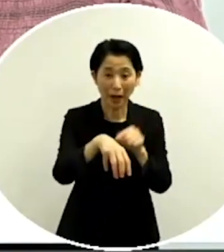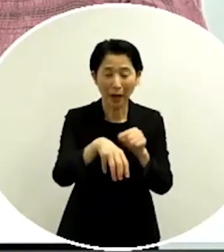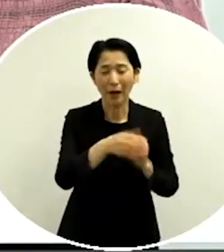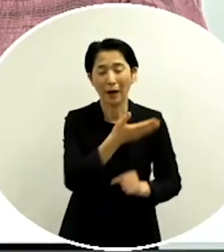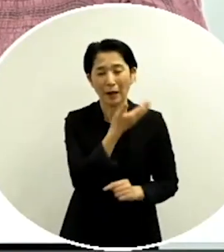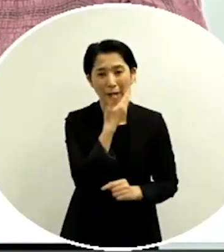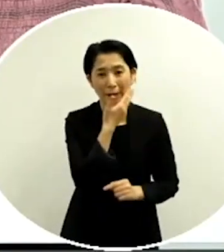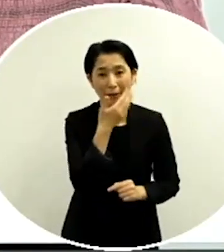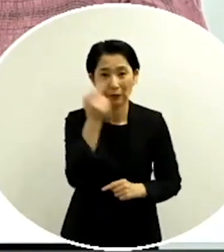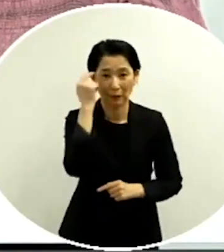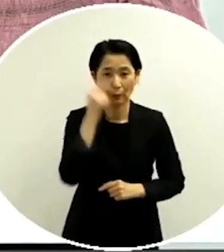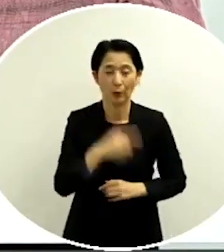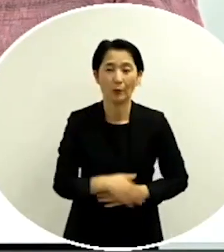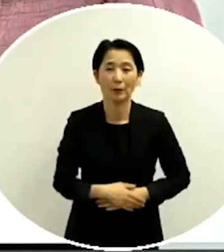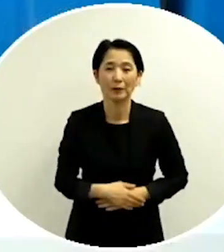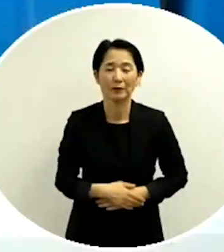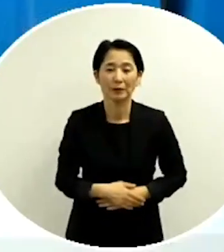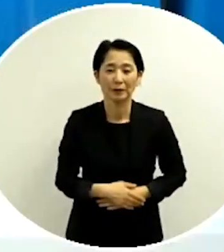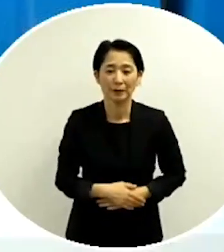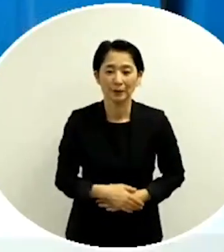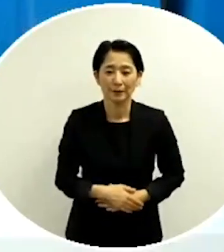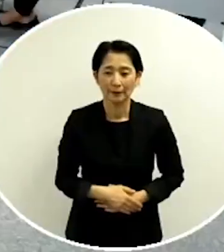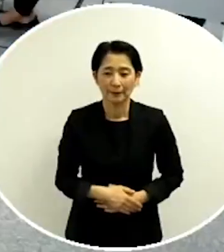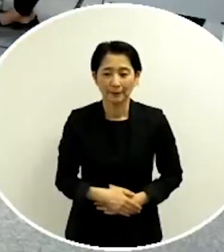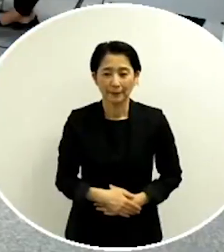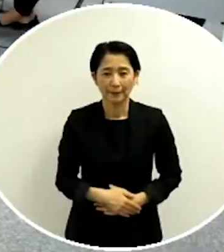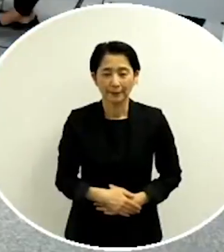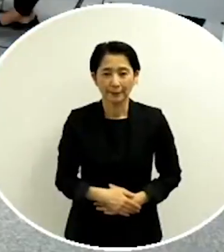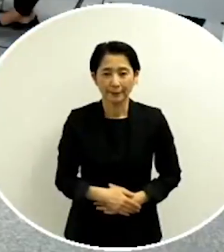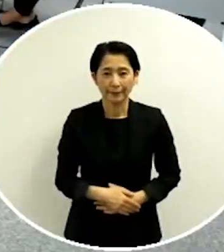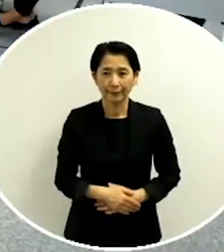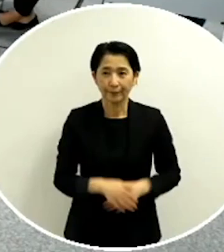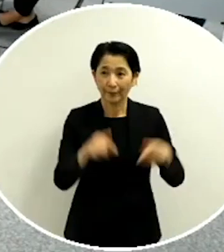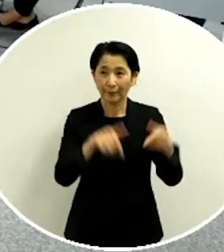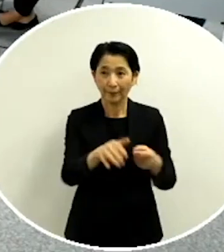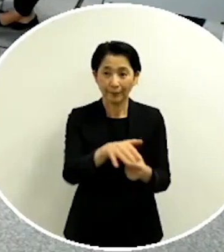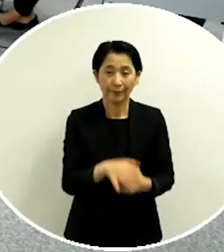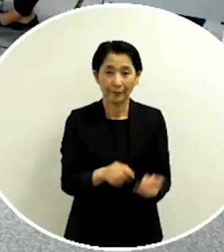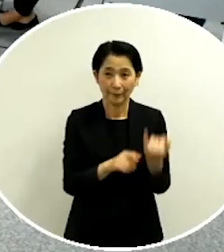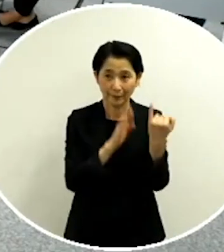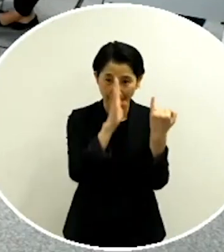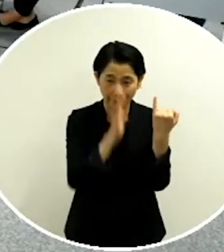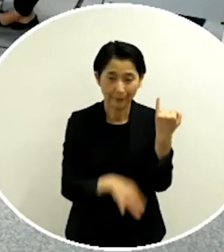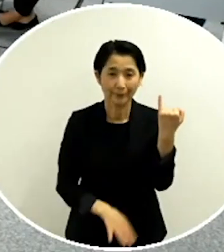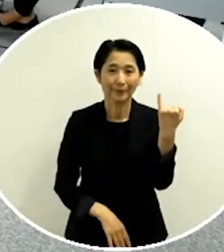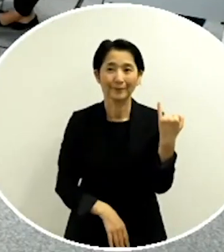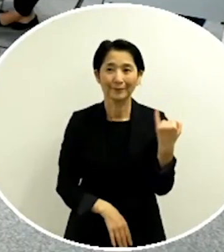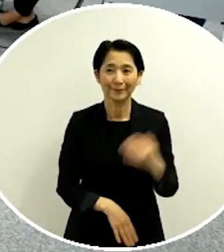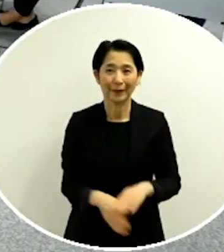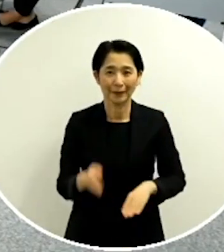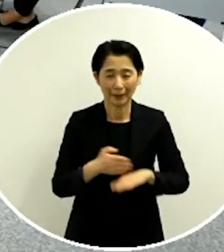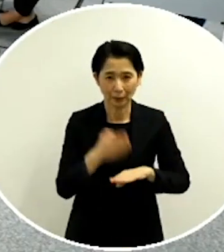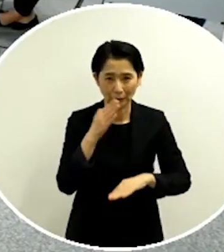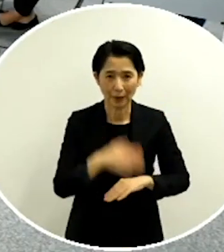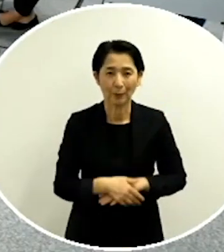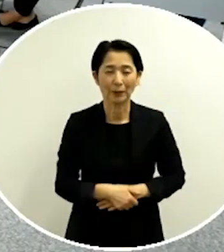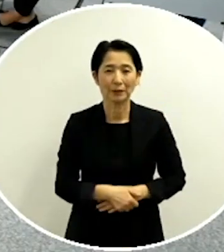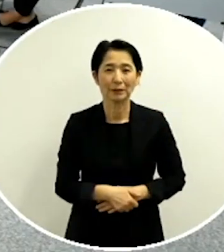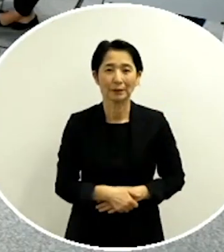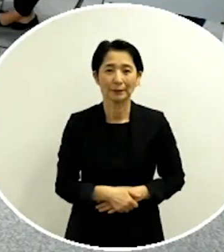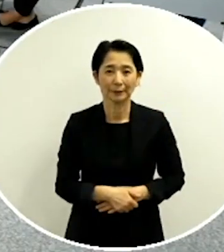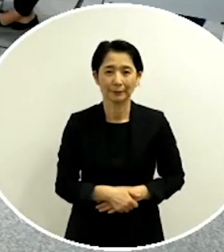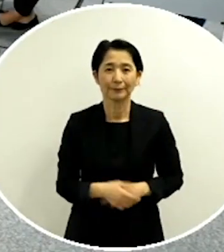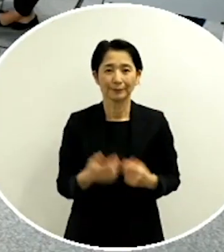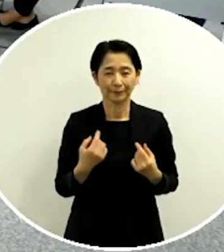台じゃないかなとはいありがとうございましたでは西村後方でていますありがとうございます